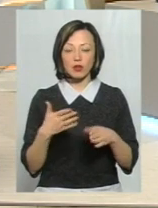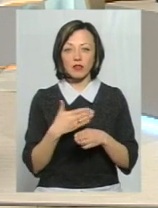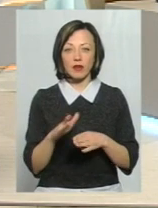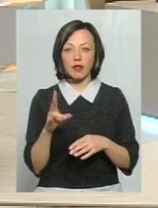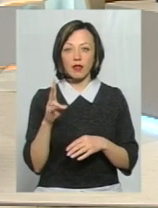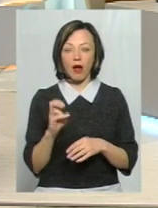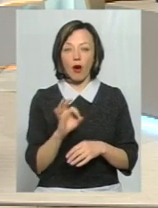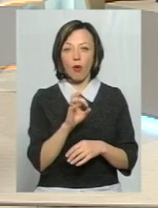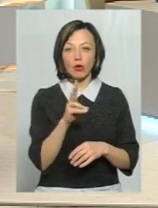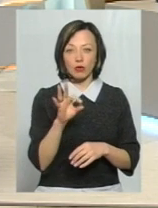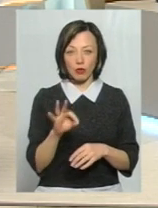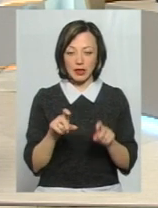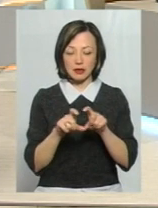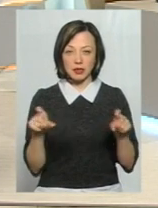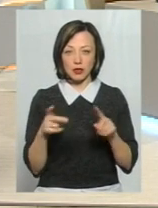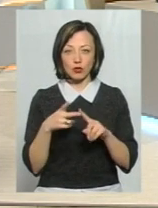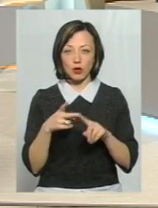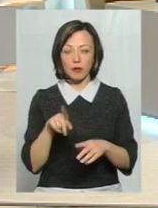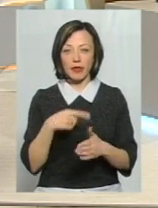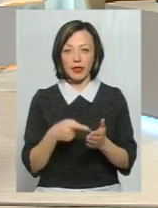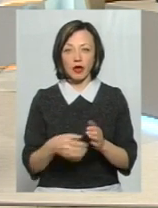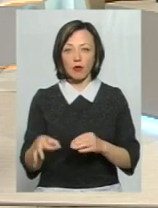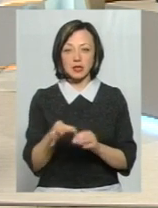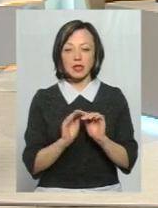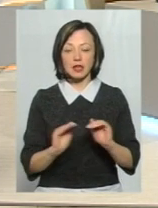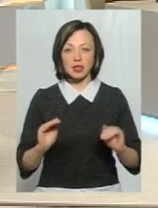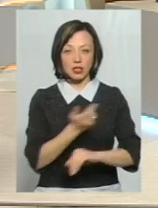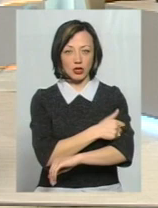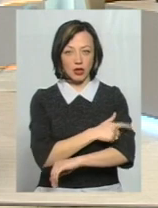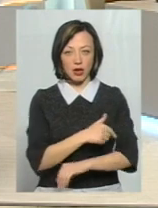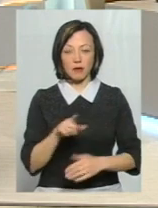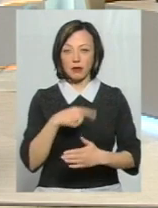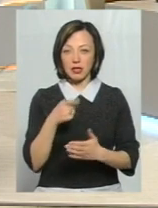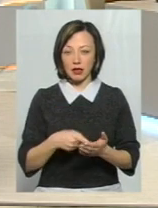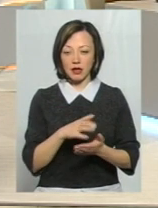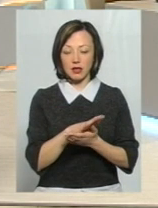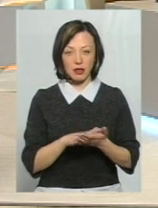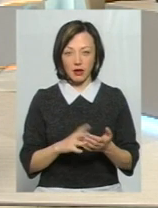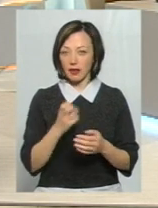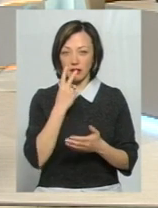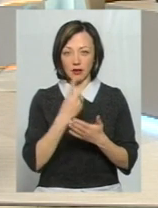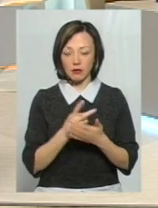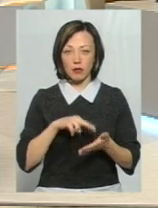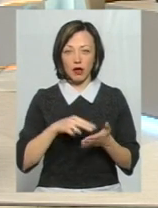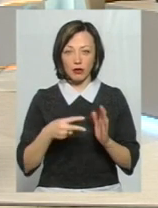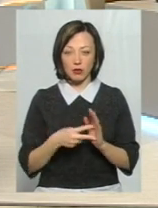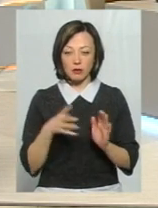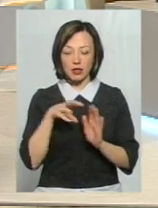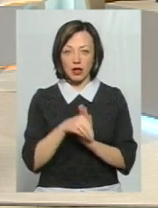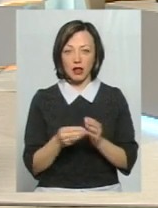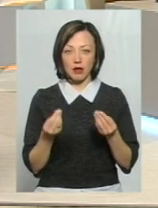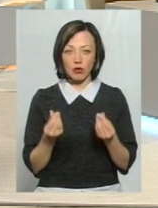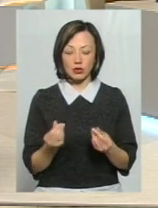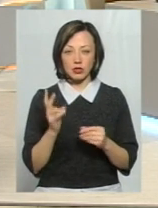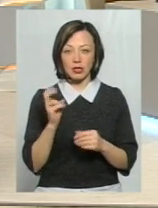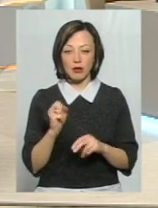на онкодиспансер. Друге питання – це обласна дитяча лікарня. Ми питання далі, не дивлячись на те, що ми плануємо, заклали кошти